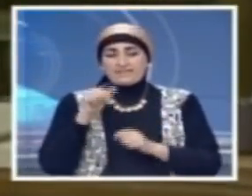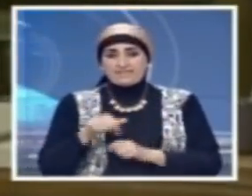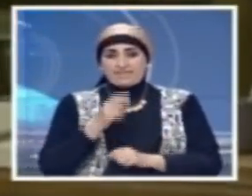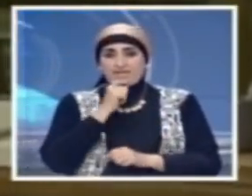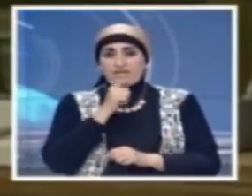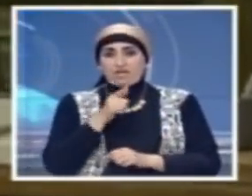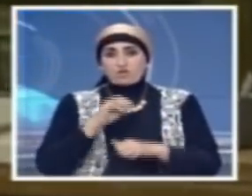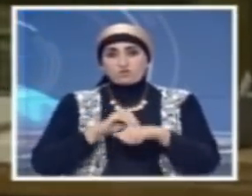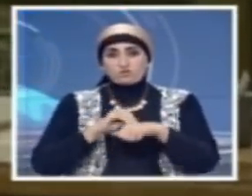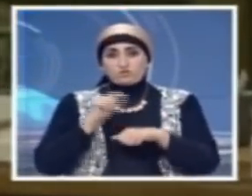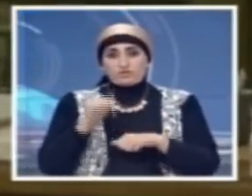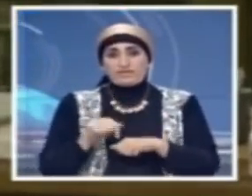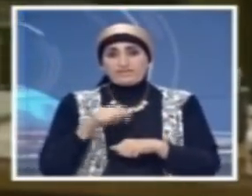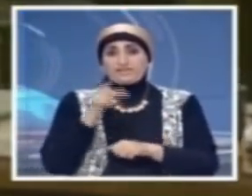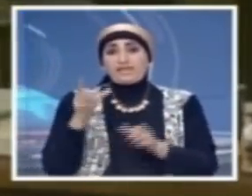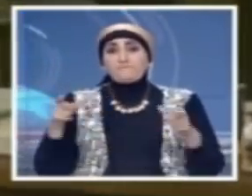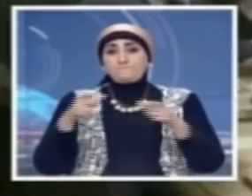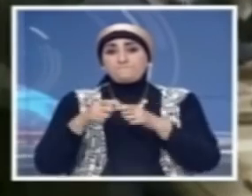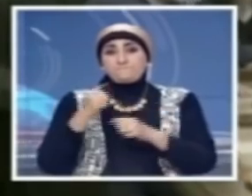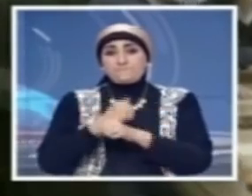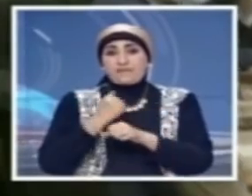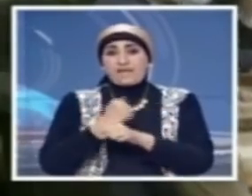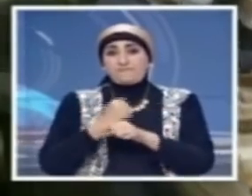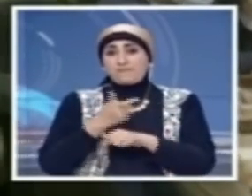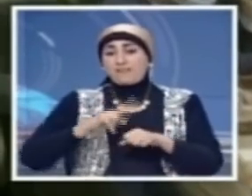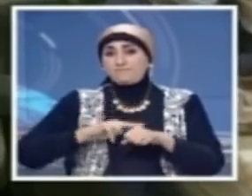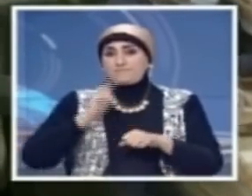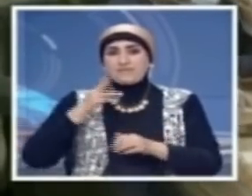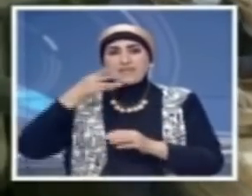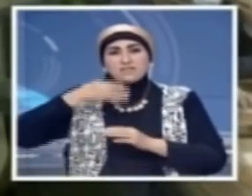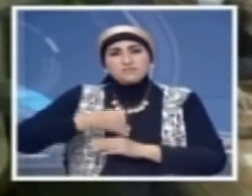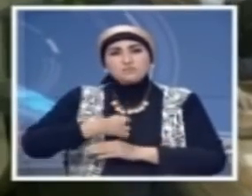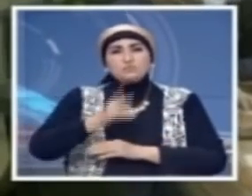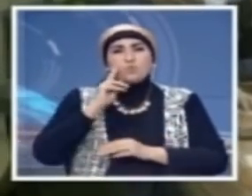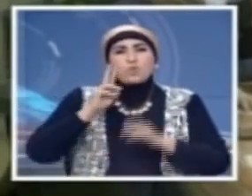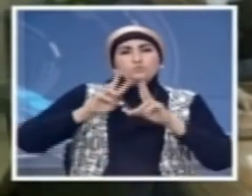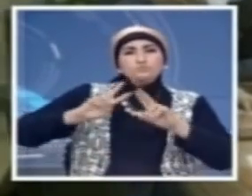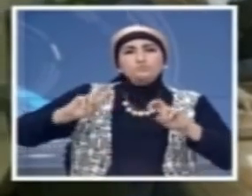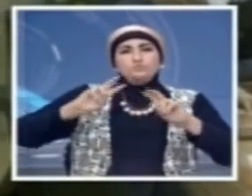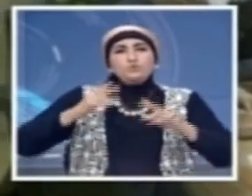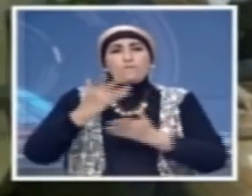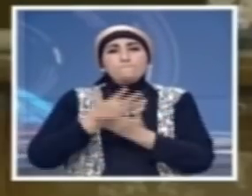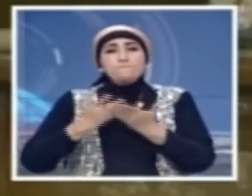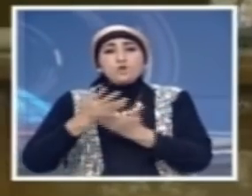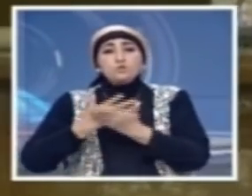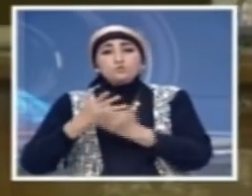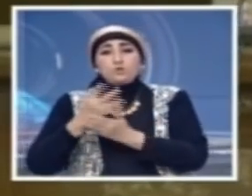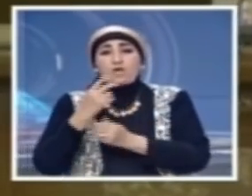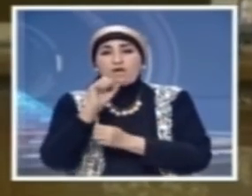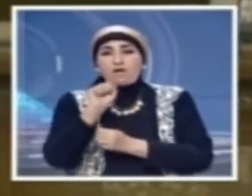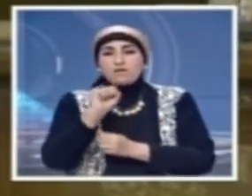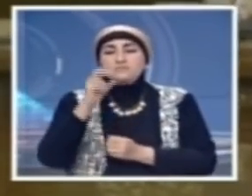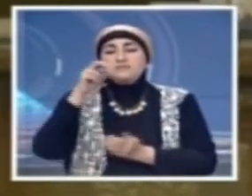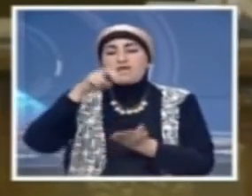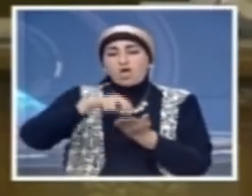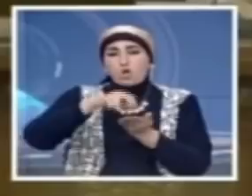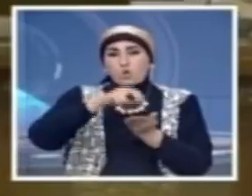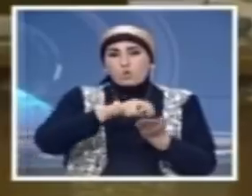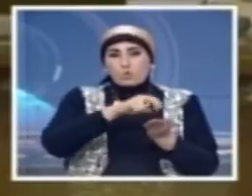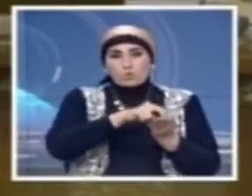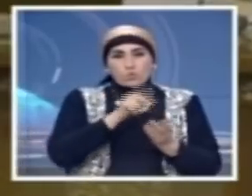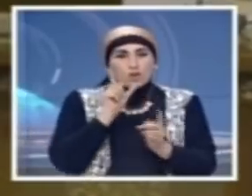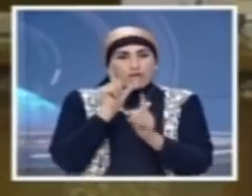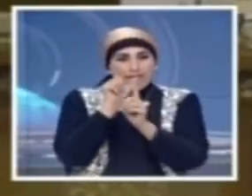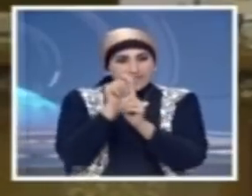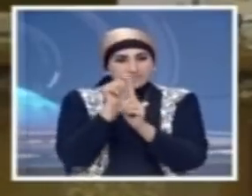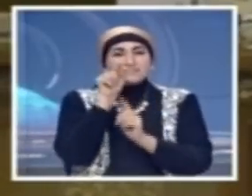وخلال الاجتماع أشار مدبولي إلى أن فرق العمل بدأت في النزول لعدد من المواقع المخطط تنفيذ المشروعات